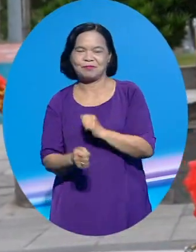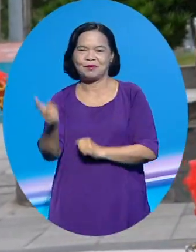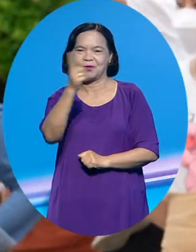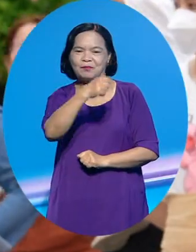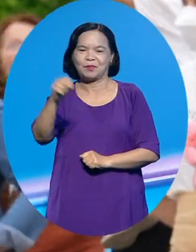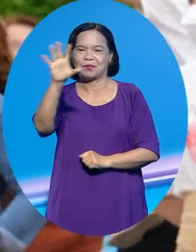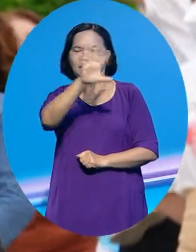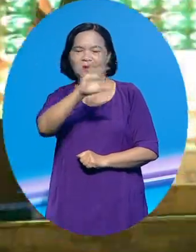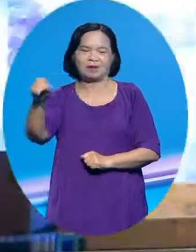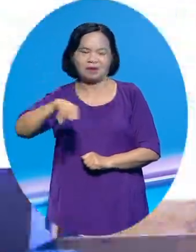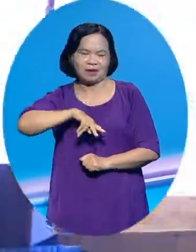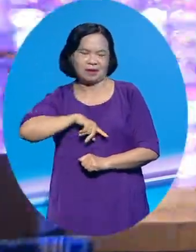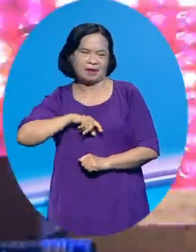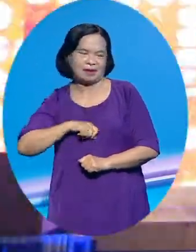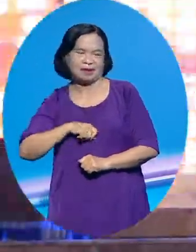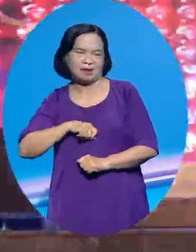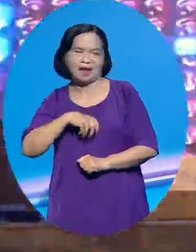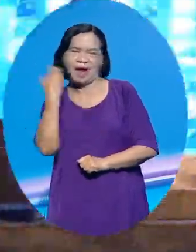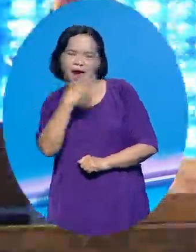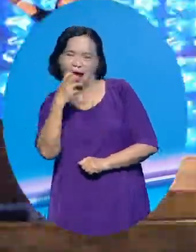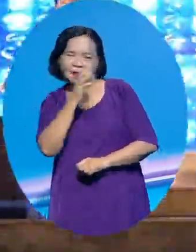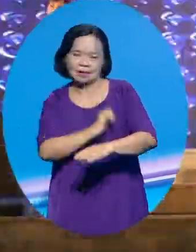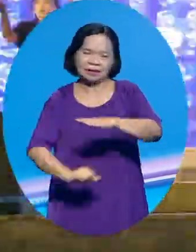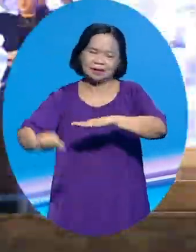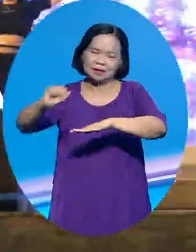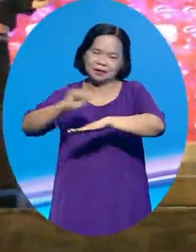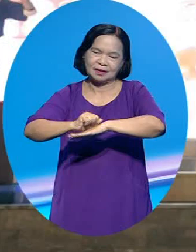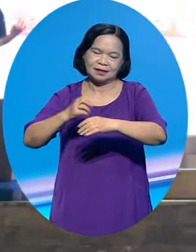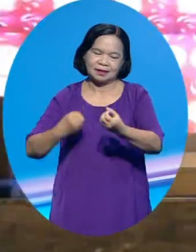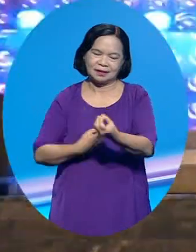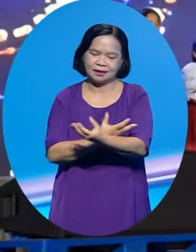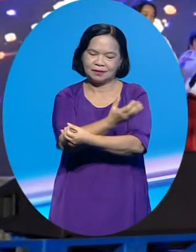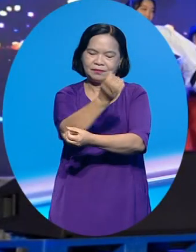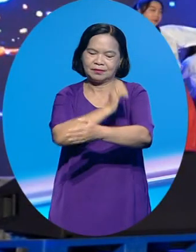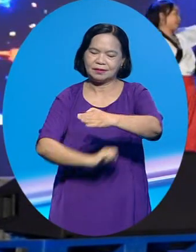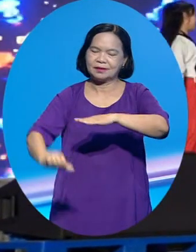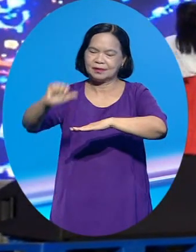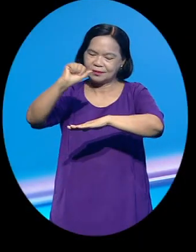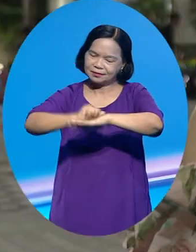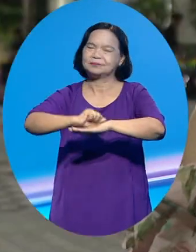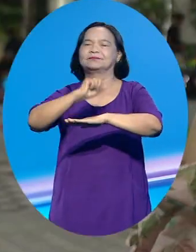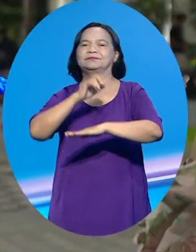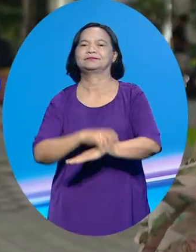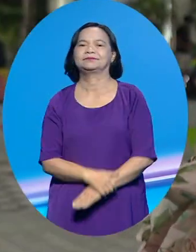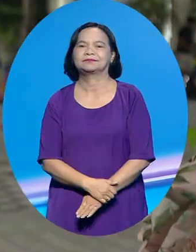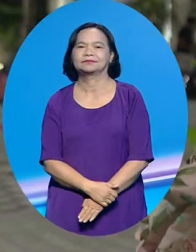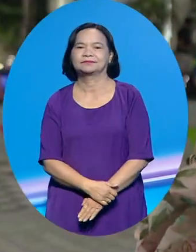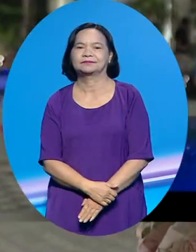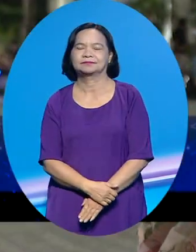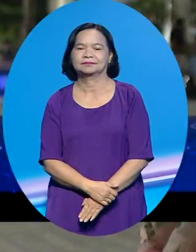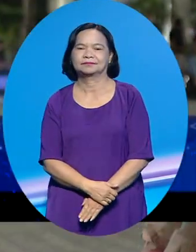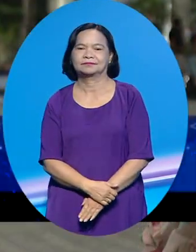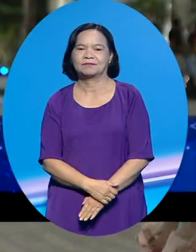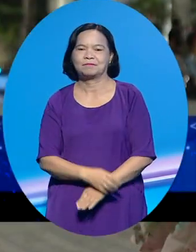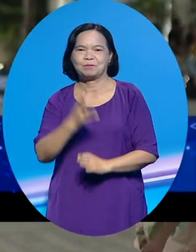150 nghệ sĩ quốc tế và đài nhạc hội âm nhạc các nước châu Á tại công viên châu Á Asian Park. Thật ra thì đây là